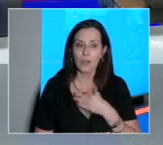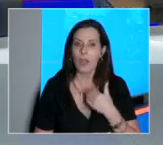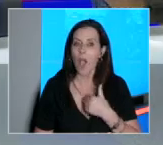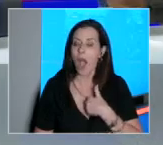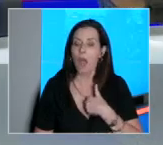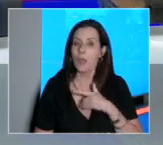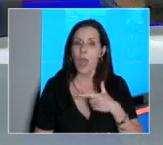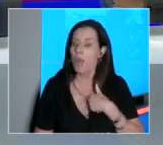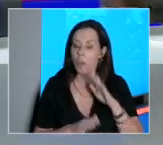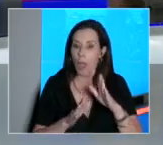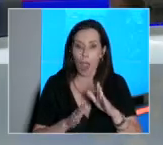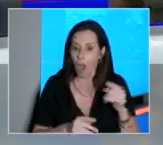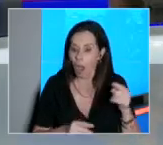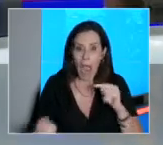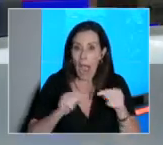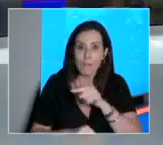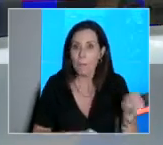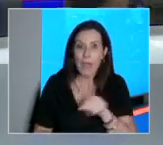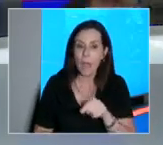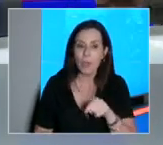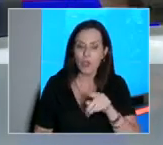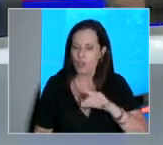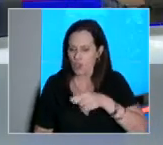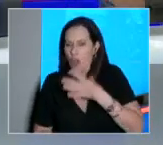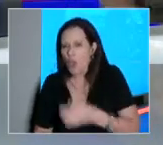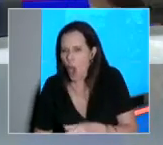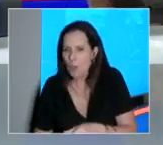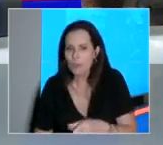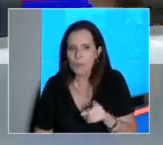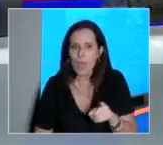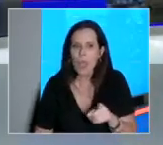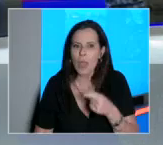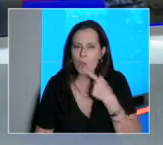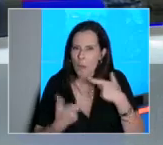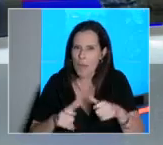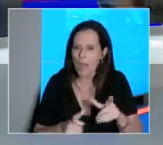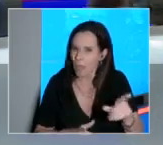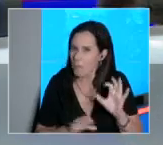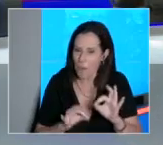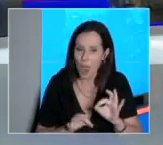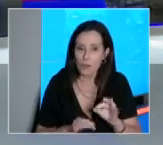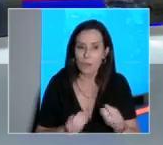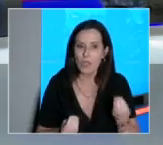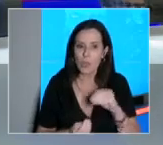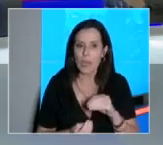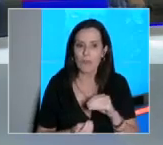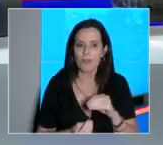הגורו שלהם, הם חסידים שלי, הם רבים ביניהם. זה יותר טוב, זה השם, הם מנתחים את המנה גם כן. מעבר